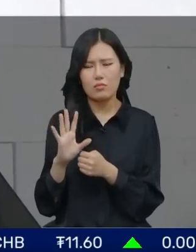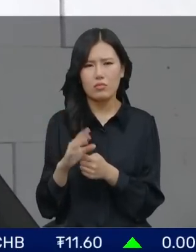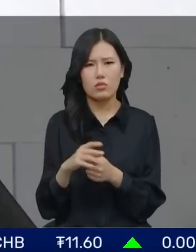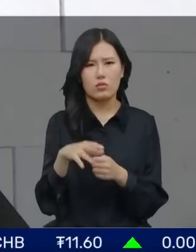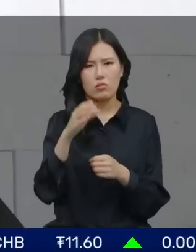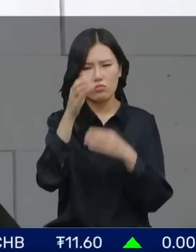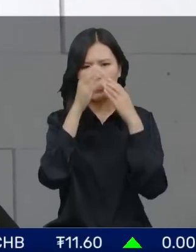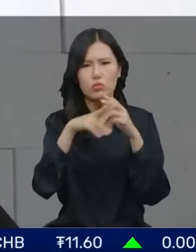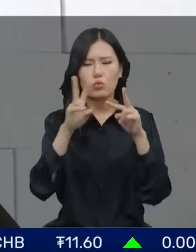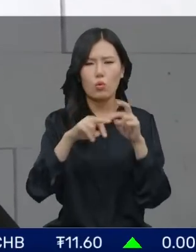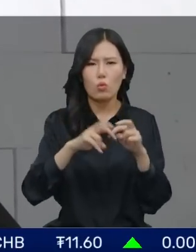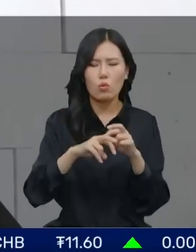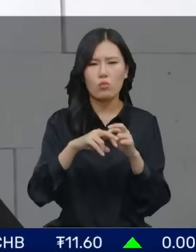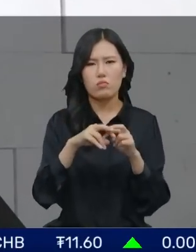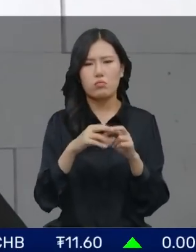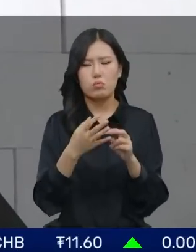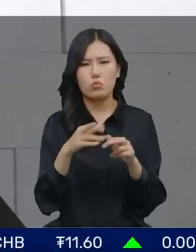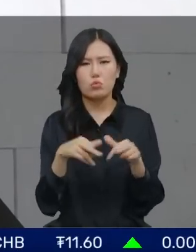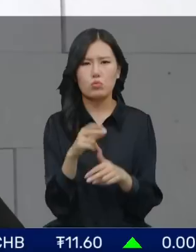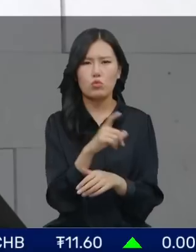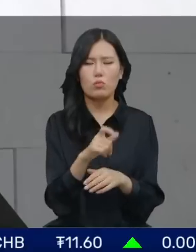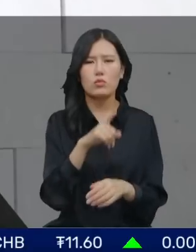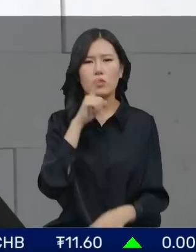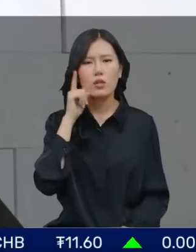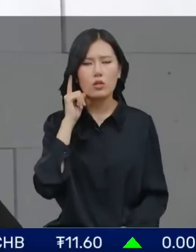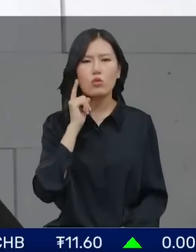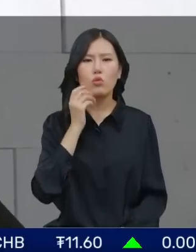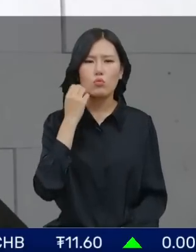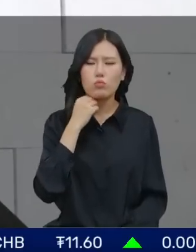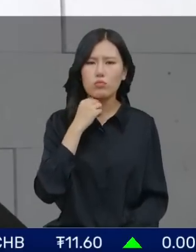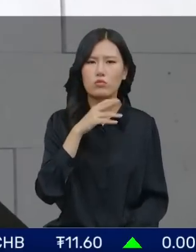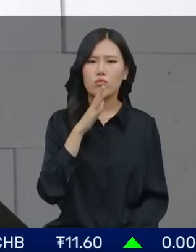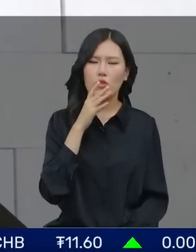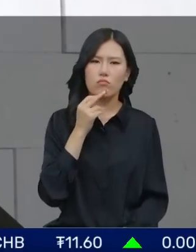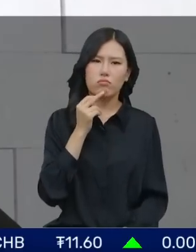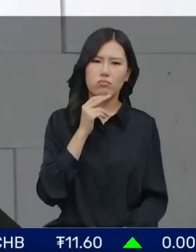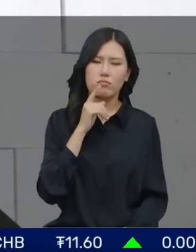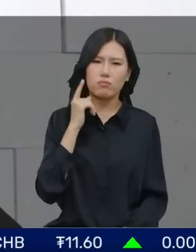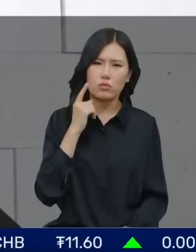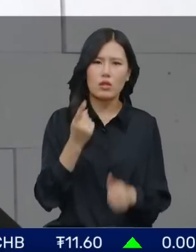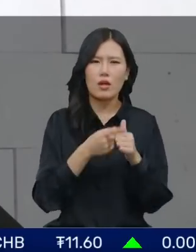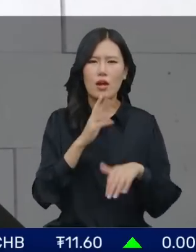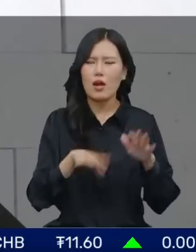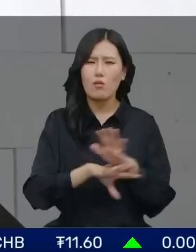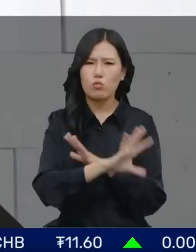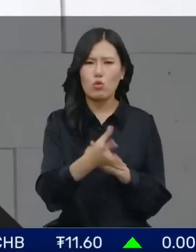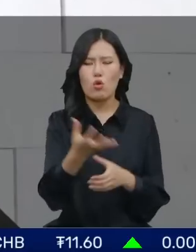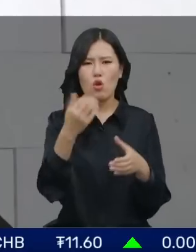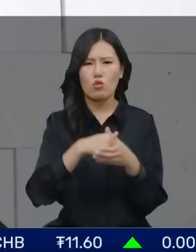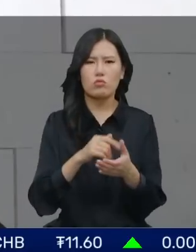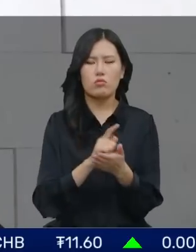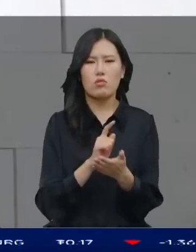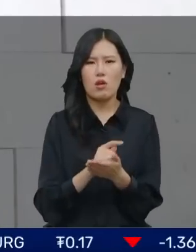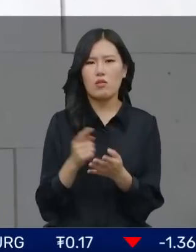эрдэмтэн судлаач нар, шинжээч нар, хөгжлийн бэрхшээлтэй иргэд, залуучууд, ахмад дунд үеийн бүх төлөөллийг оролцуулах ийм боломж олцсог үүсгэсэн